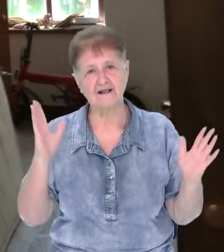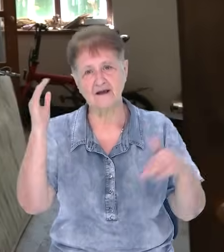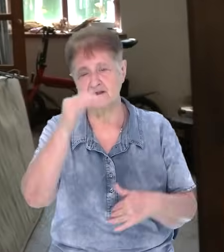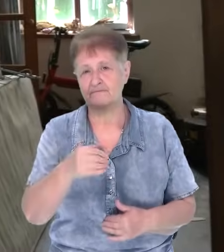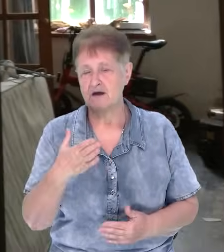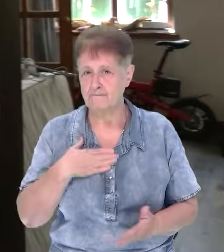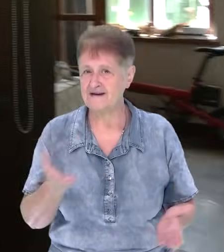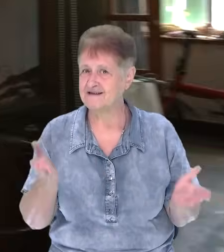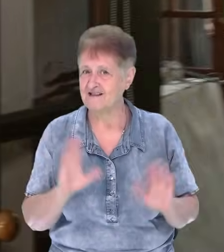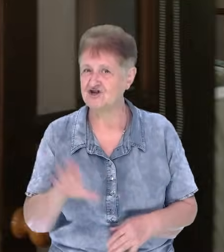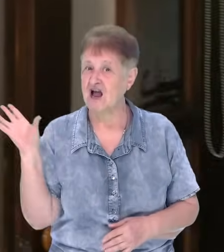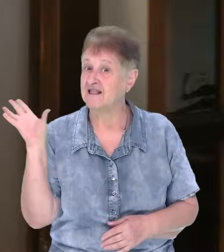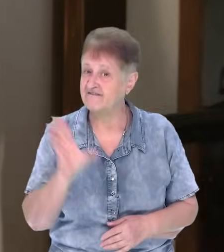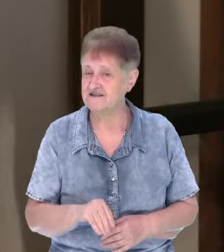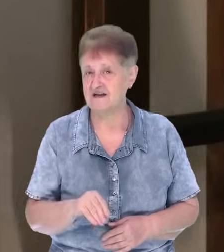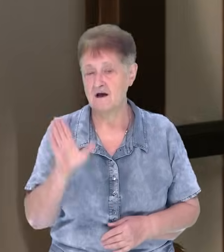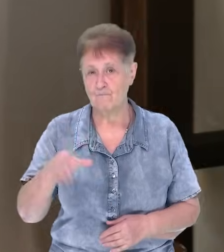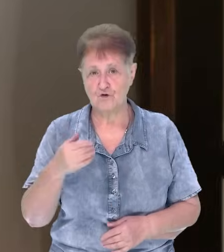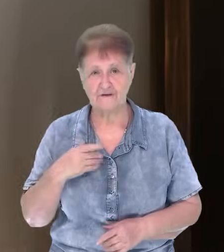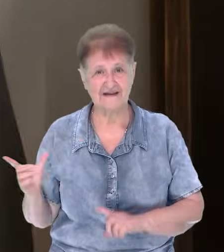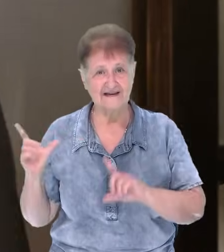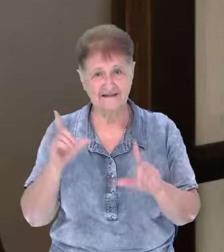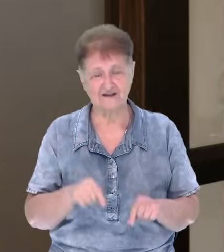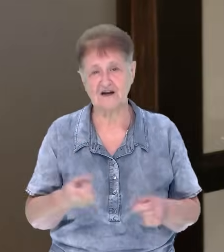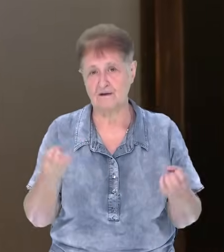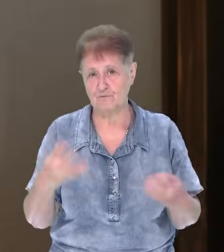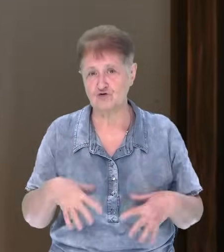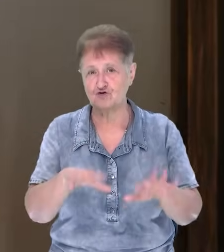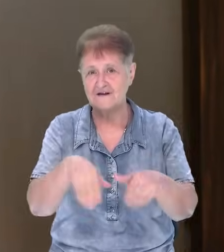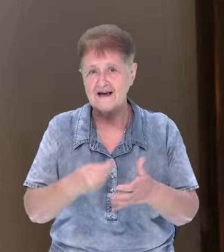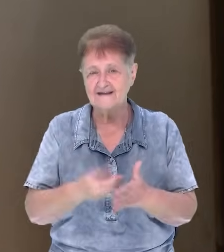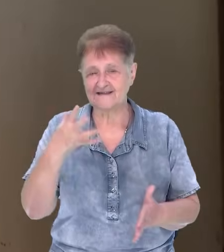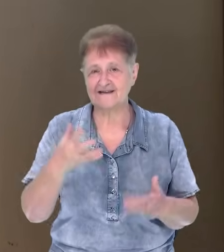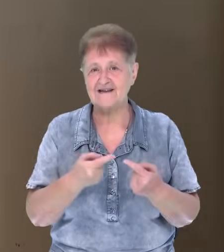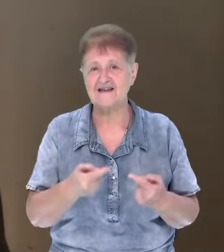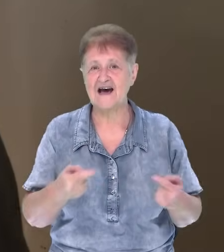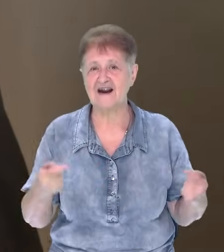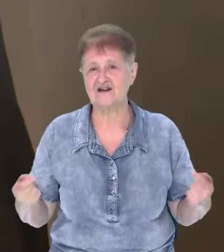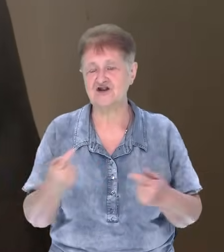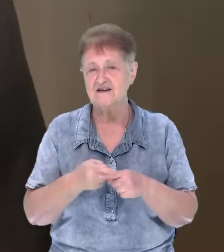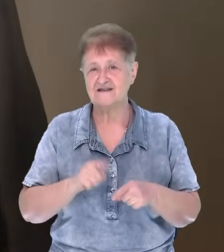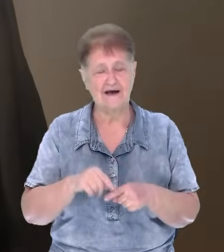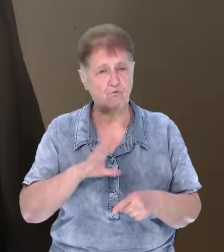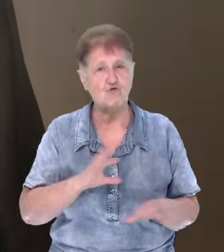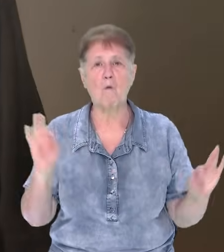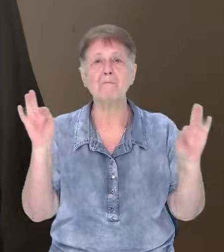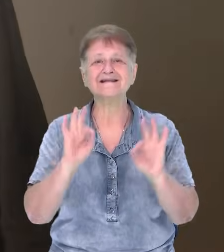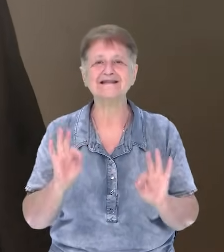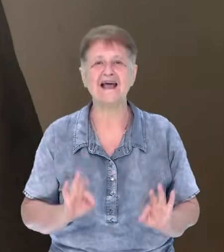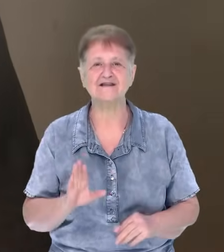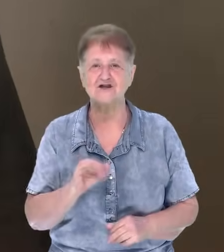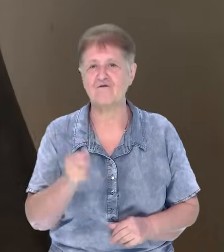Ми полишали все абсолютно. Я потім заїжджав, забирав просто цінні речі. Ну, а цінні речі в основному це було мистецтво. Ну, звісно,